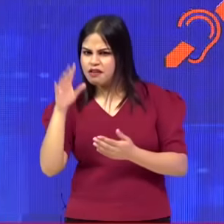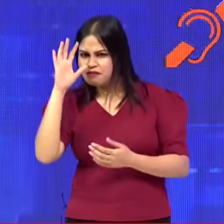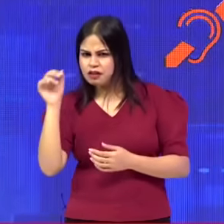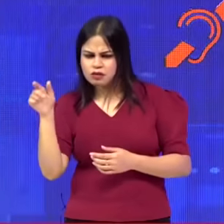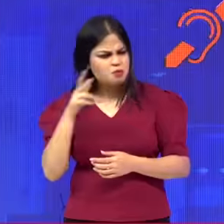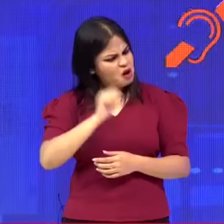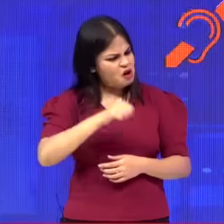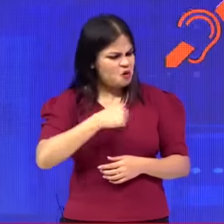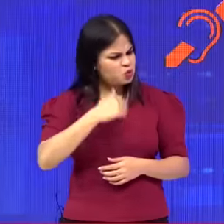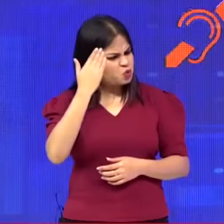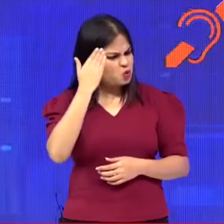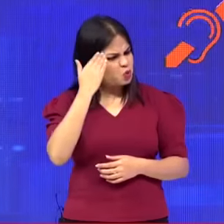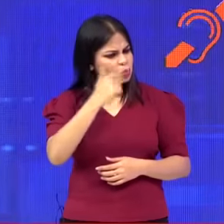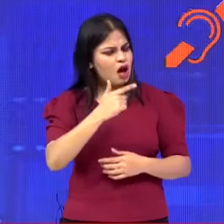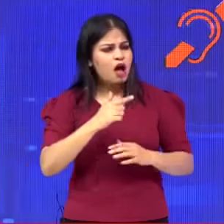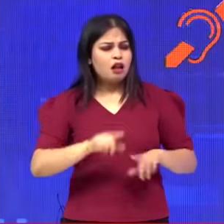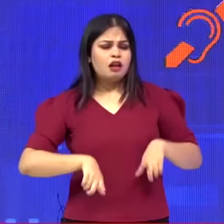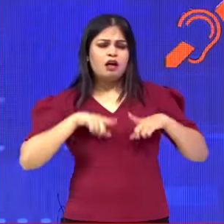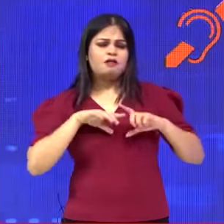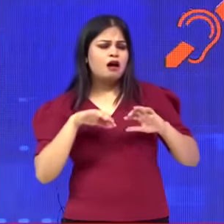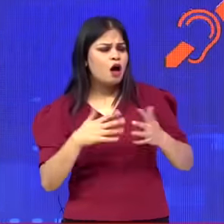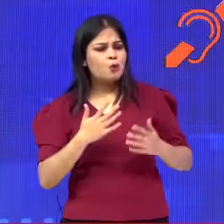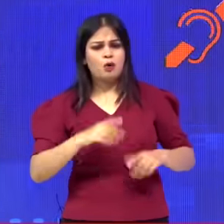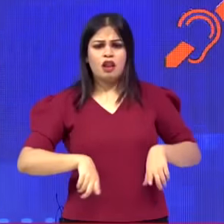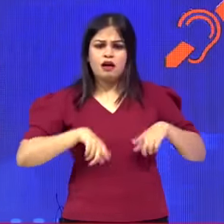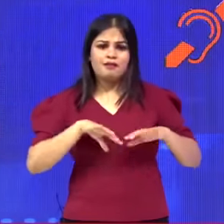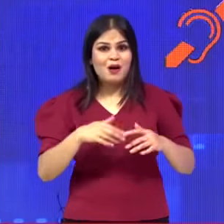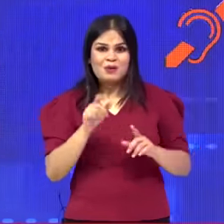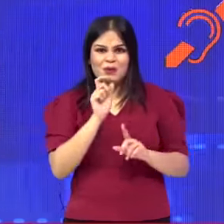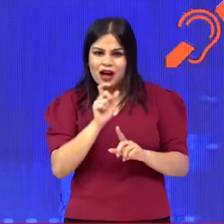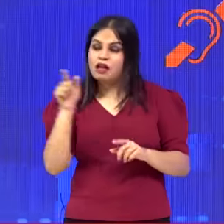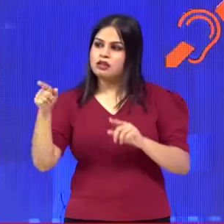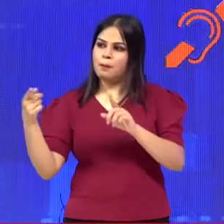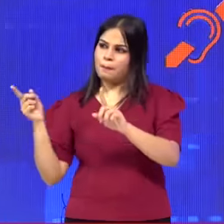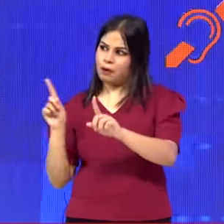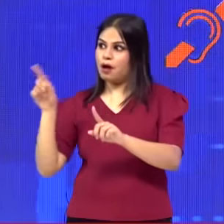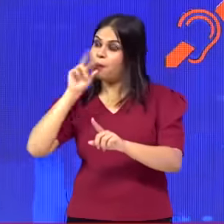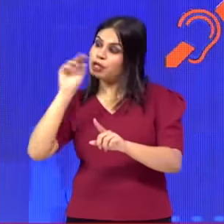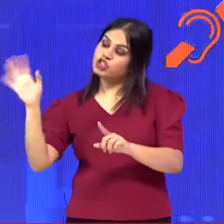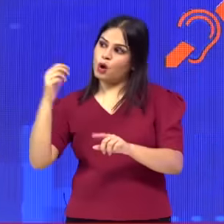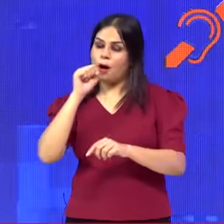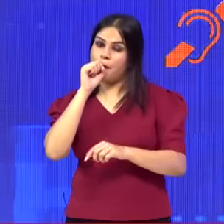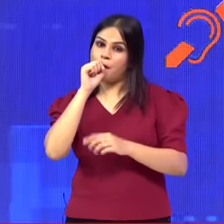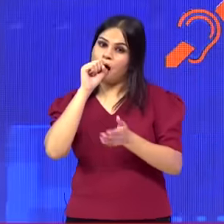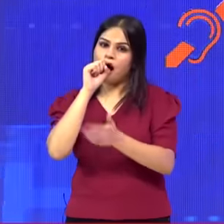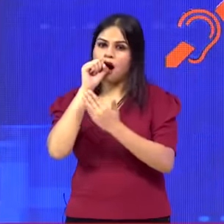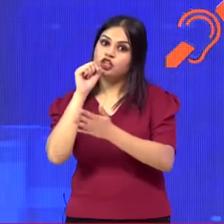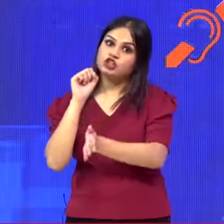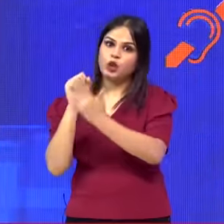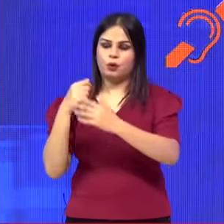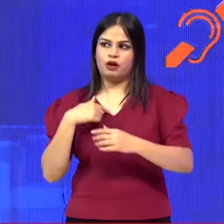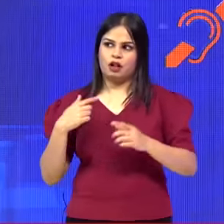इसे आई नो दिस सॉन्ग जिए तो जिए कैसे. तो आई सेड गो बिहाइंड द विंग्स एंड स्टार्ट सिंगिंग.